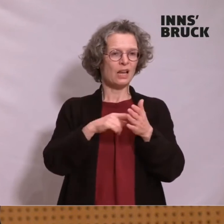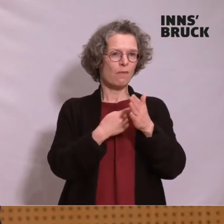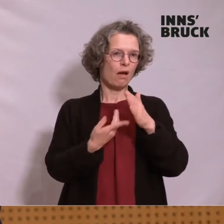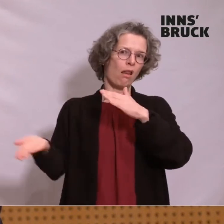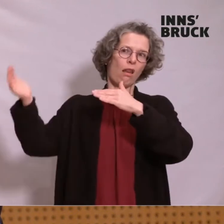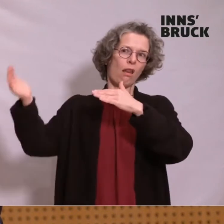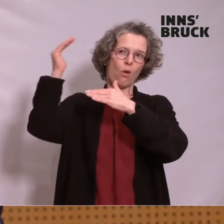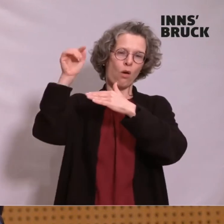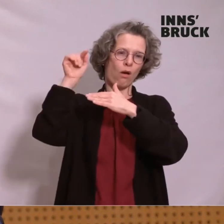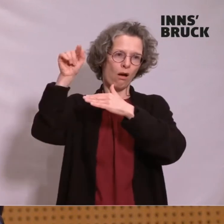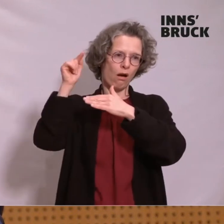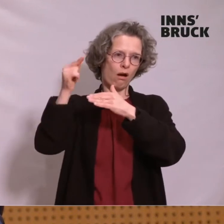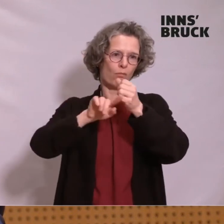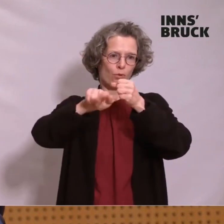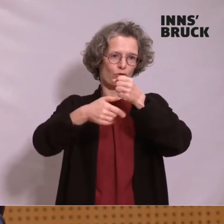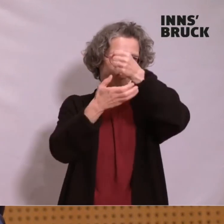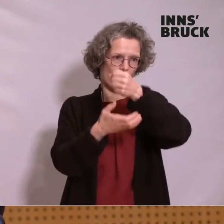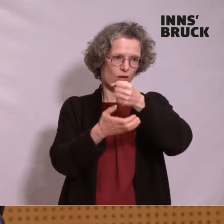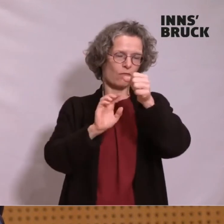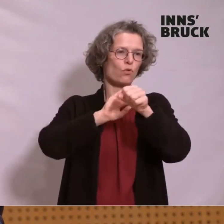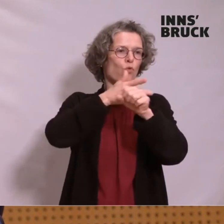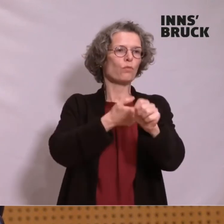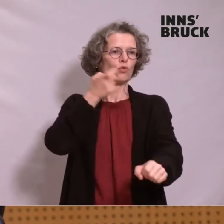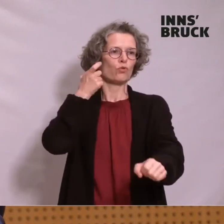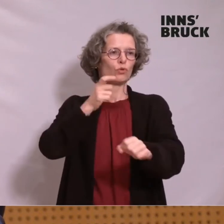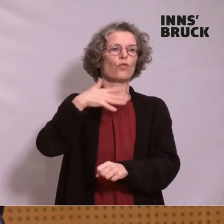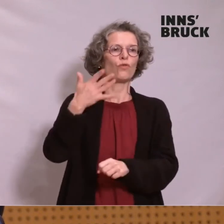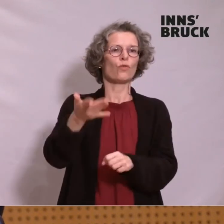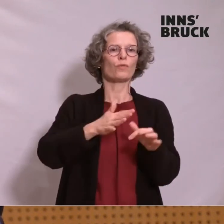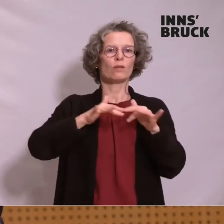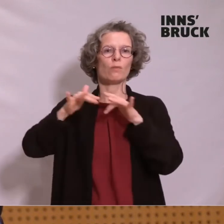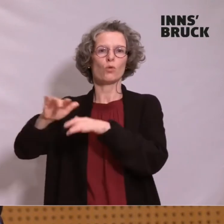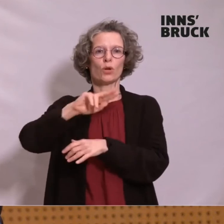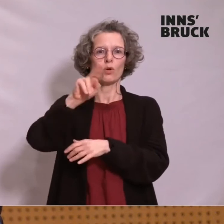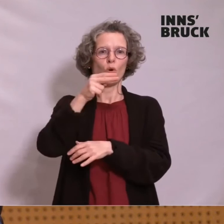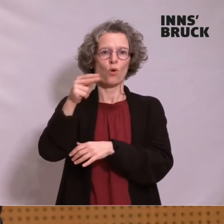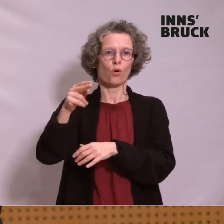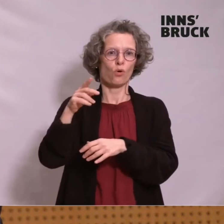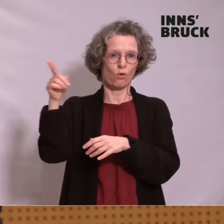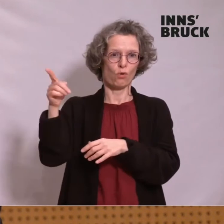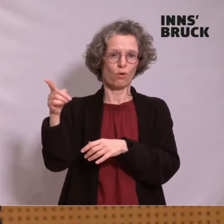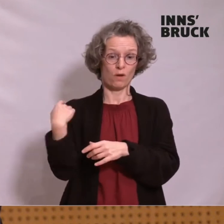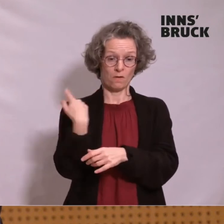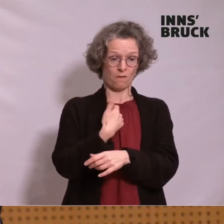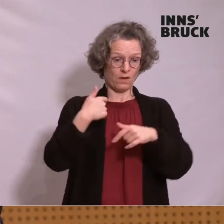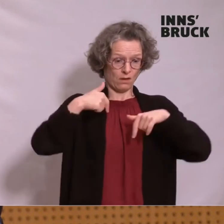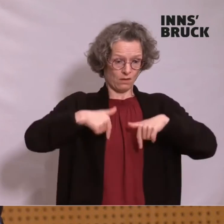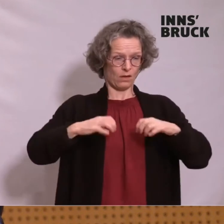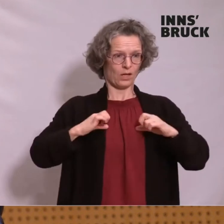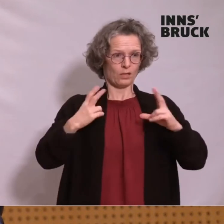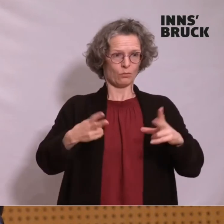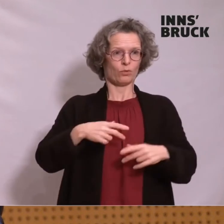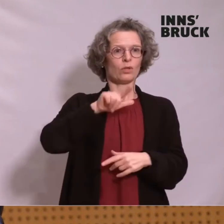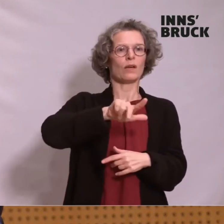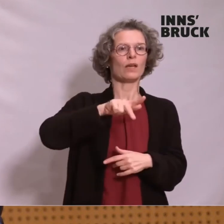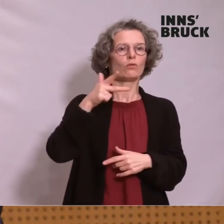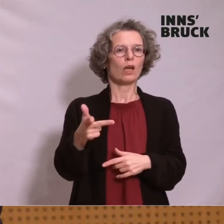einen Überschuss von 50 Millionen Euro erzielt. Wie in Innsbruck 32 Millionen.